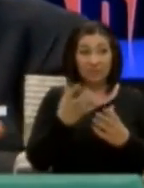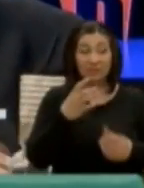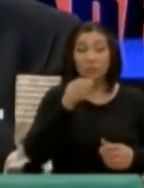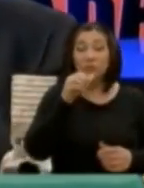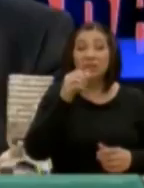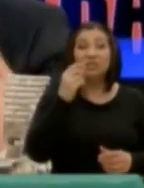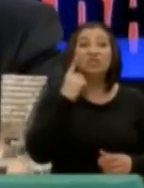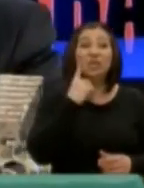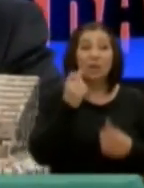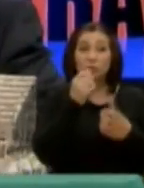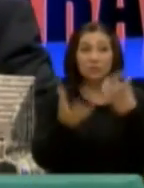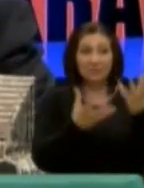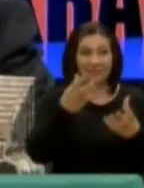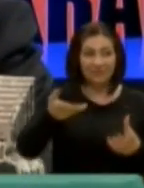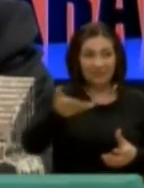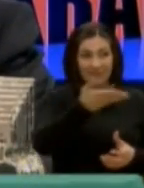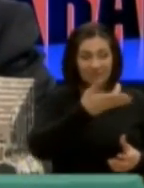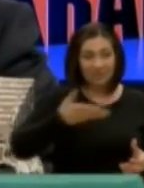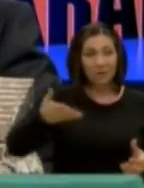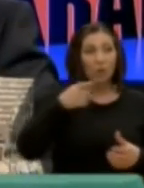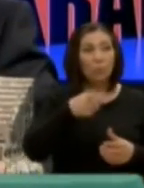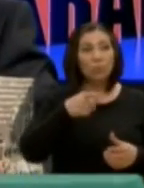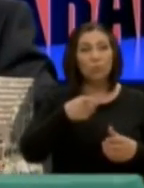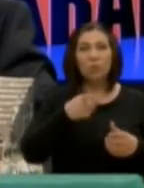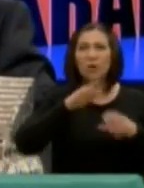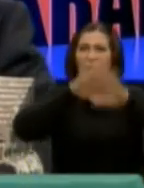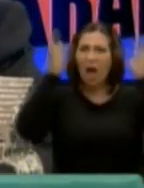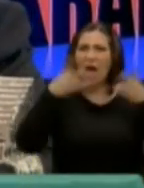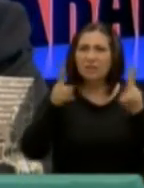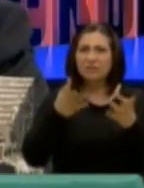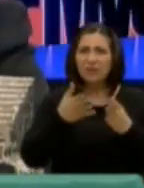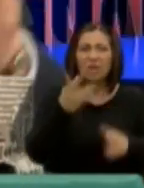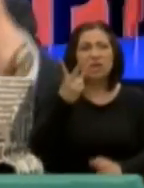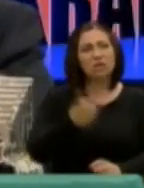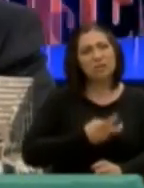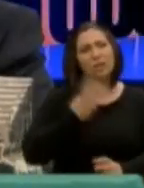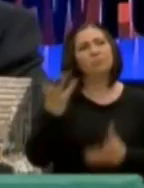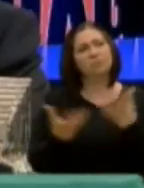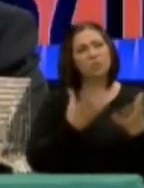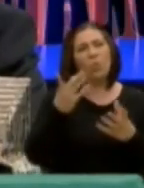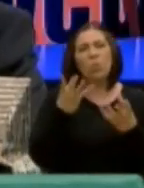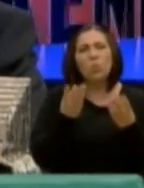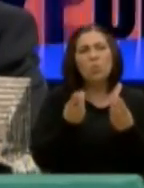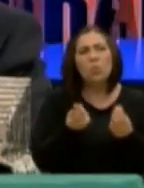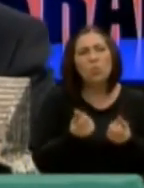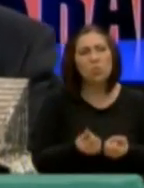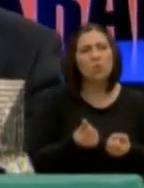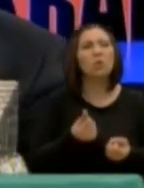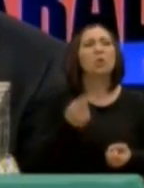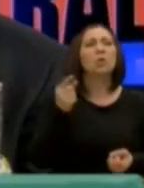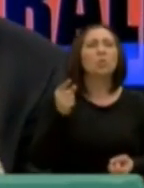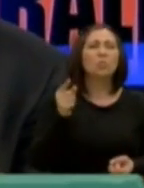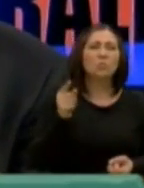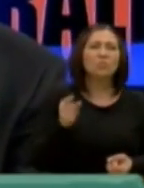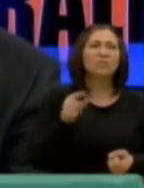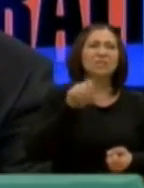Bakteri mikrop sıfırdır. Sen bunu tutup da fırında, serin fırında 2 saat yakın pişirirsen o deniz gibi kuruma yapıyor. Bu sürede